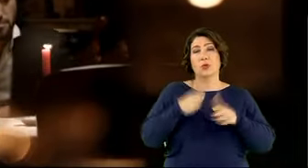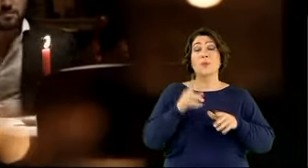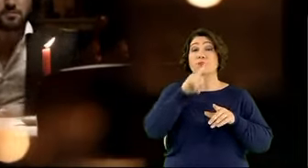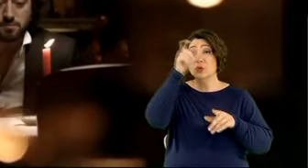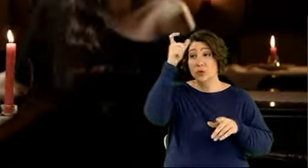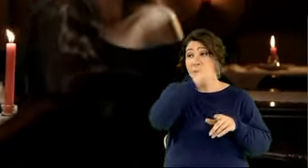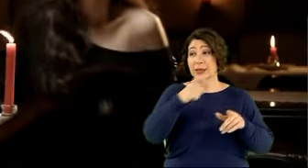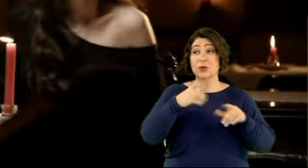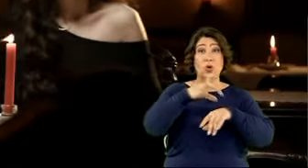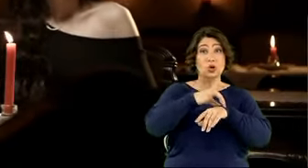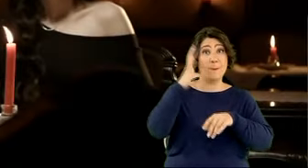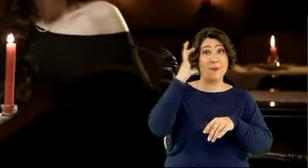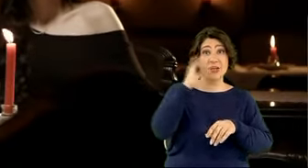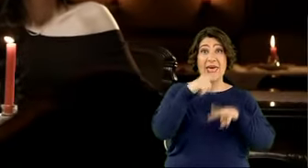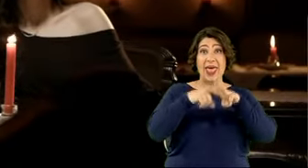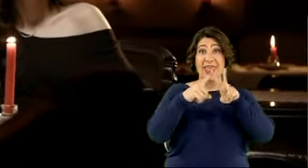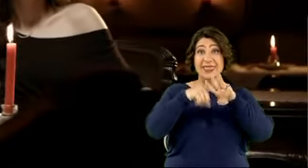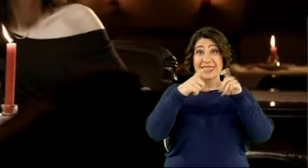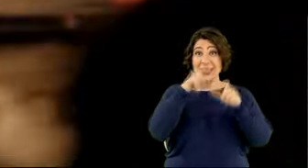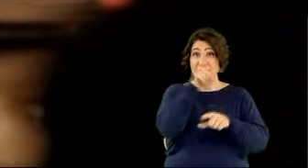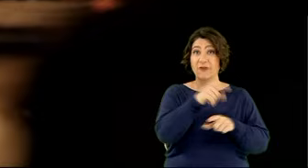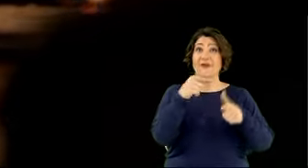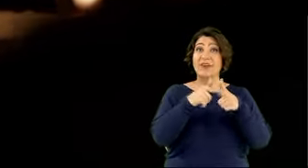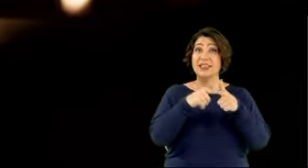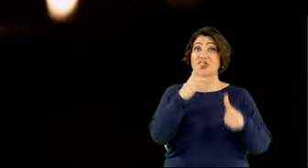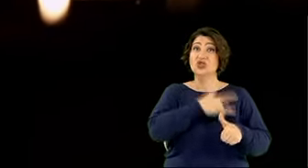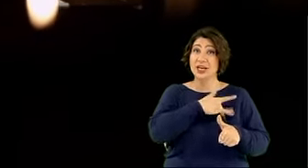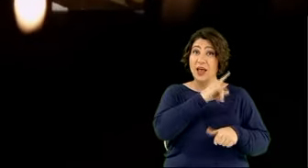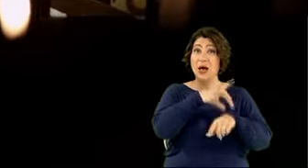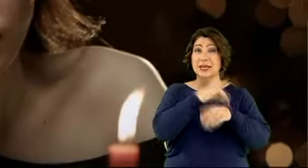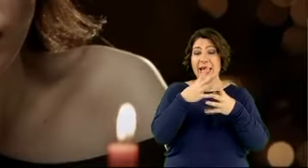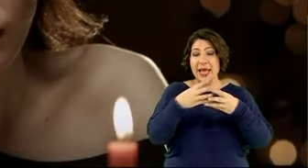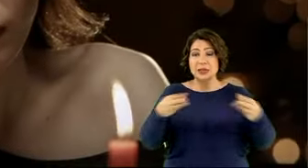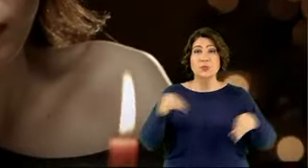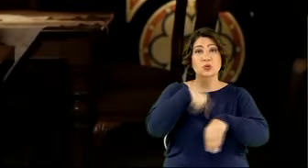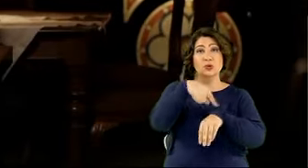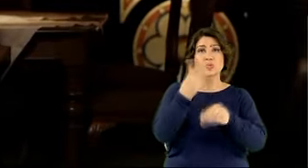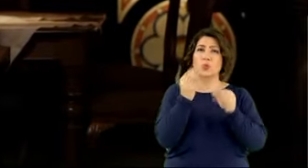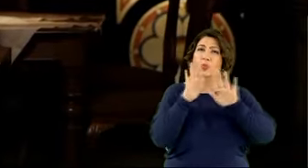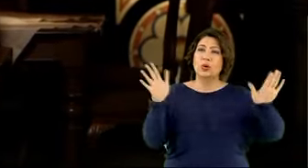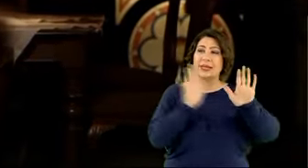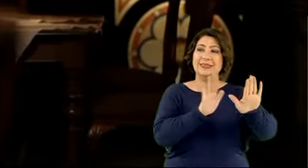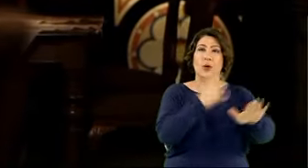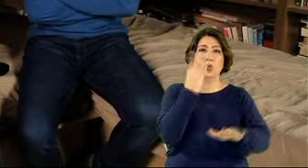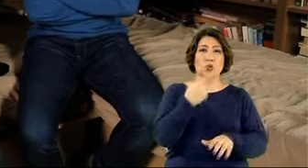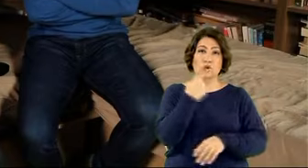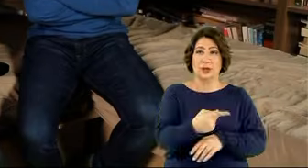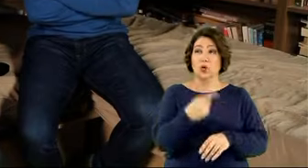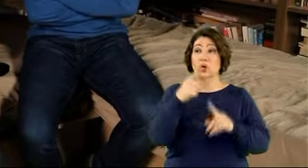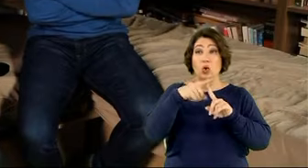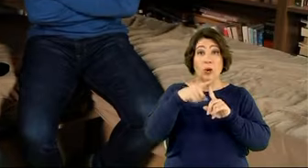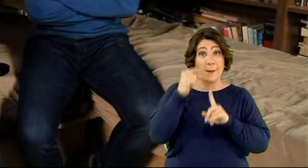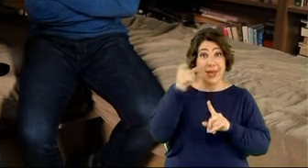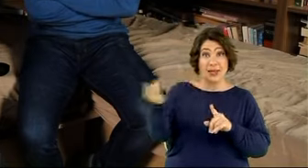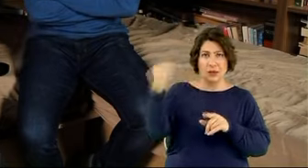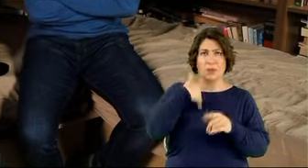Mezoterapi Kliniği Başkanı Doçent Doktor Enes Turhan Bulat'ı, Fettah Can'ın hastaların iyileşme sürecinde çok olumlu katkılarının olduğunu söyledi. Tolga Bey bize